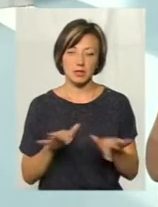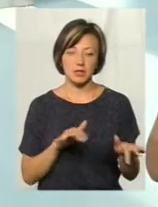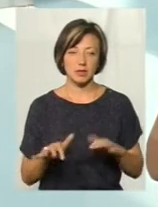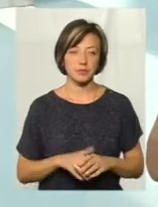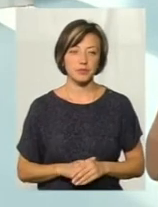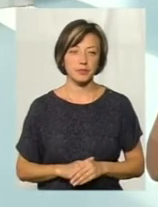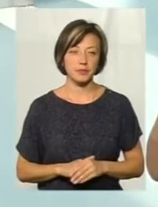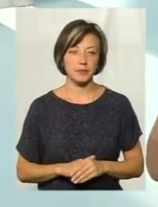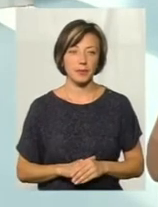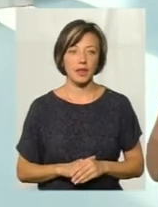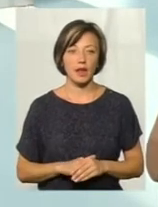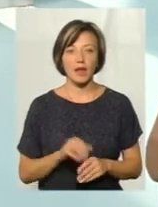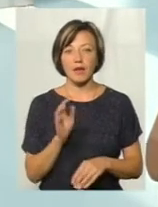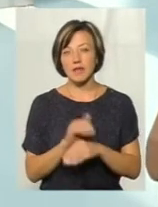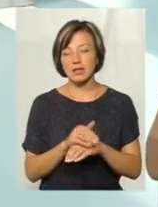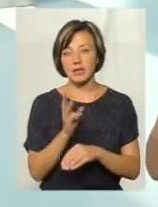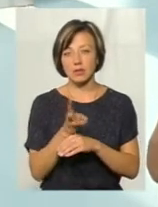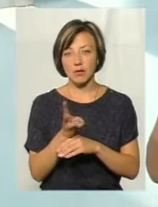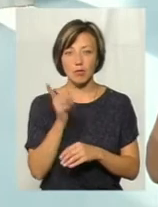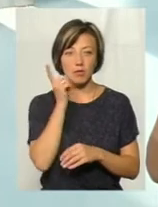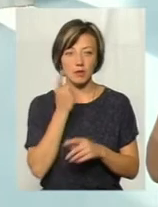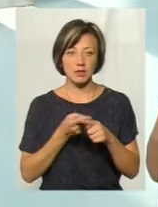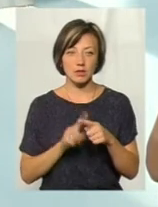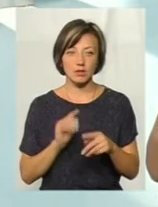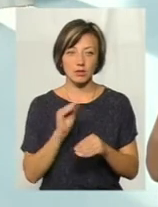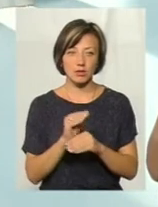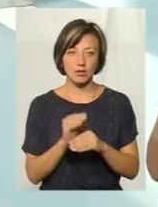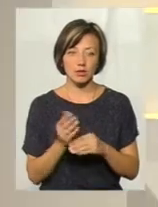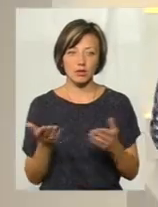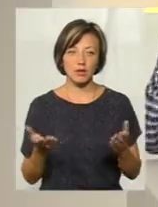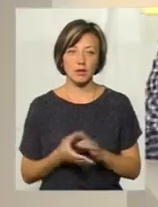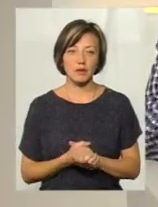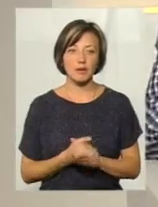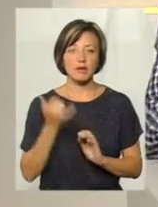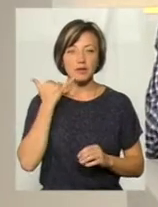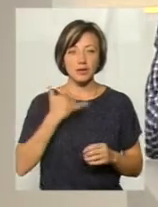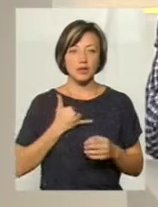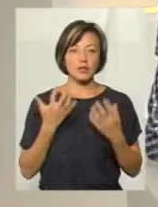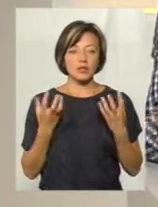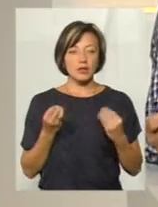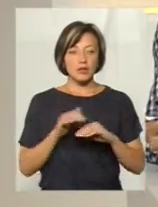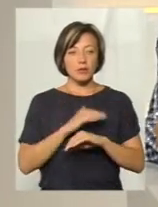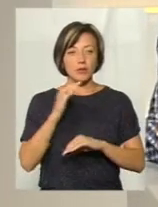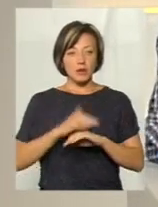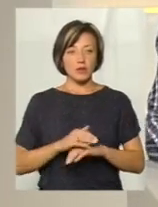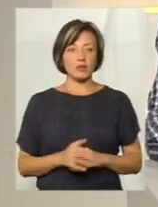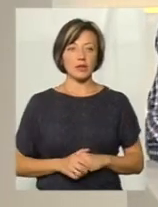Тому фіксація на мобільний телефон – це тільки буде додатковий якийсь певний допис. Ще один дзвіночок. Доброго вечора.